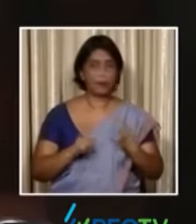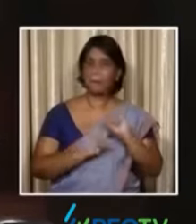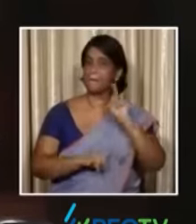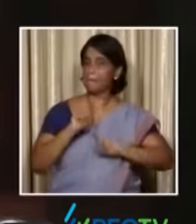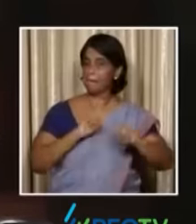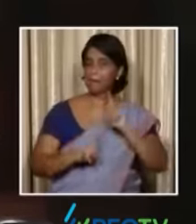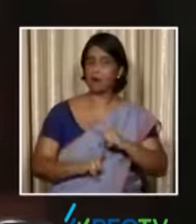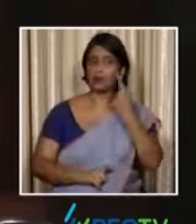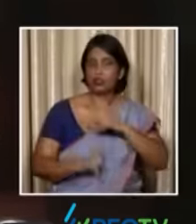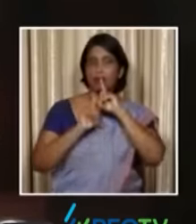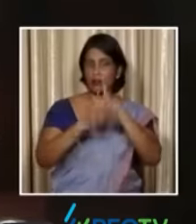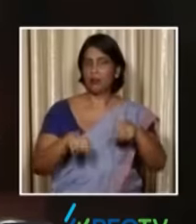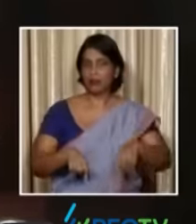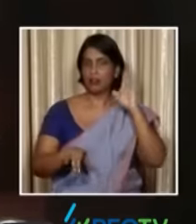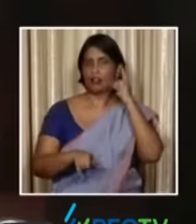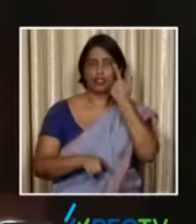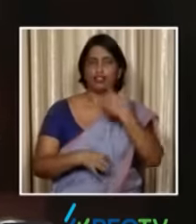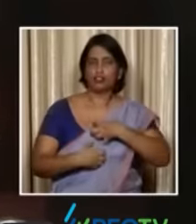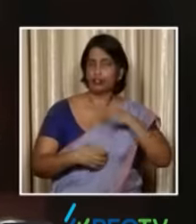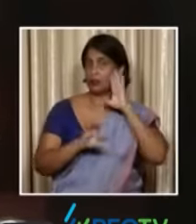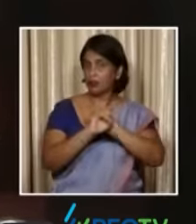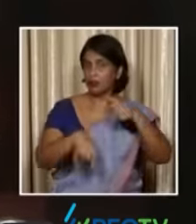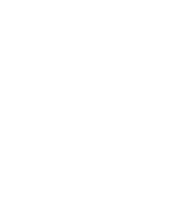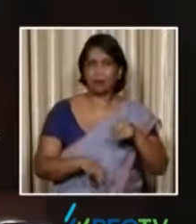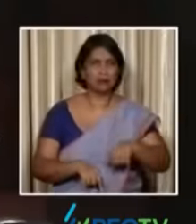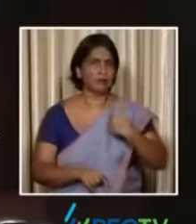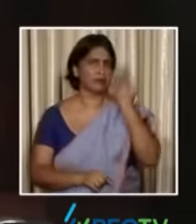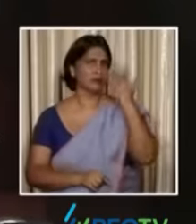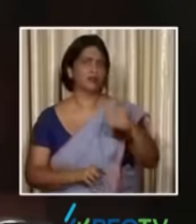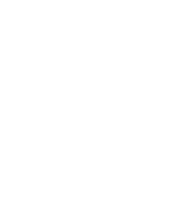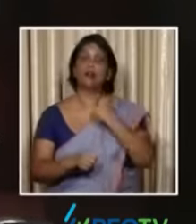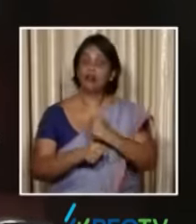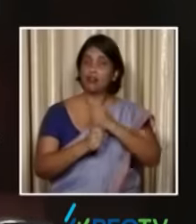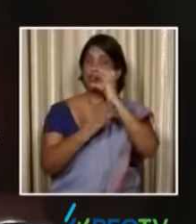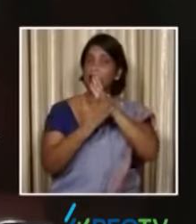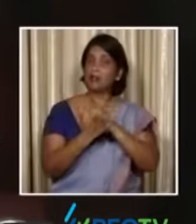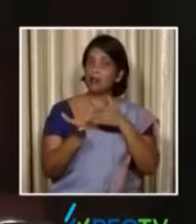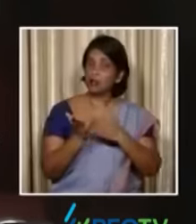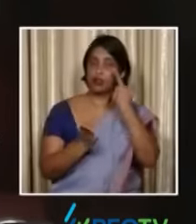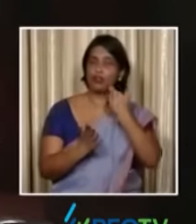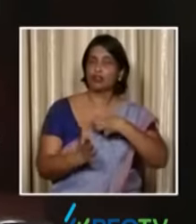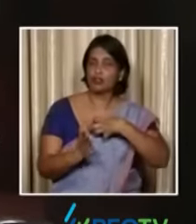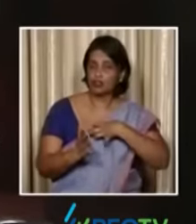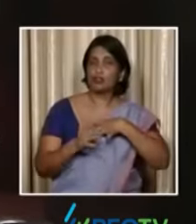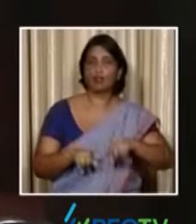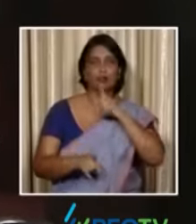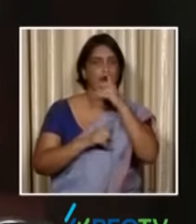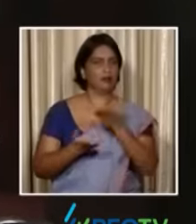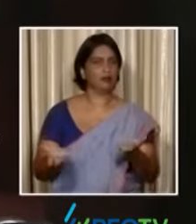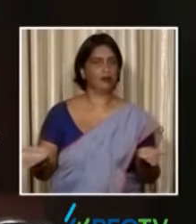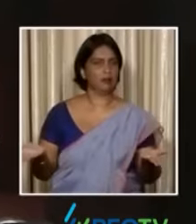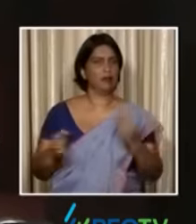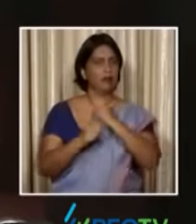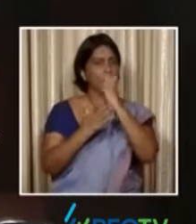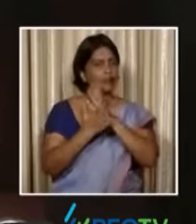පාර්ලිමේන්තුවේ ශෝක යෝජනා තියෙන්නේ. ශෝක යෝජනා තියෙන වෙලාවේ මට පේන්නේ ආණ්ඩු ක්‍රම ව්‍යවස්ථාවේ ශෝක යෝජනාව දැන් කියන්න කරන්න වෙලා තියෙන්නේ.